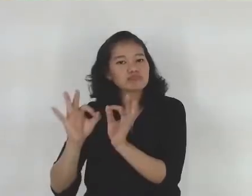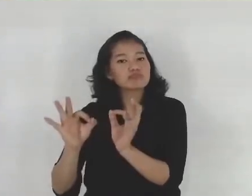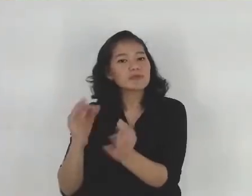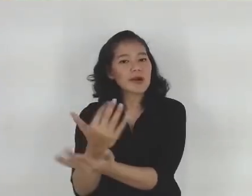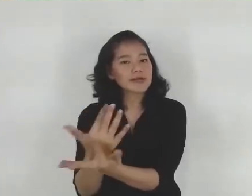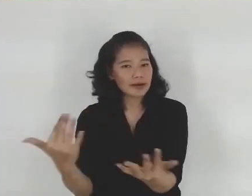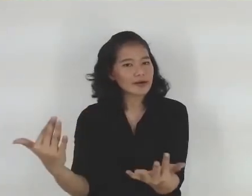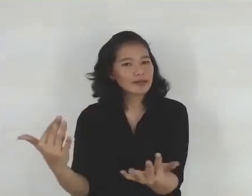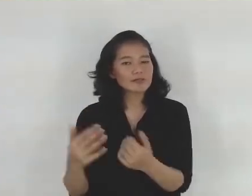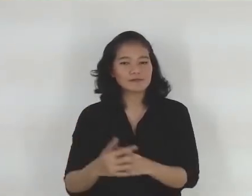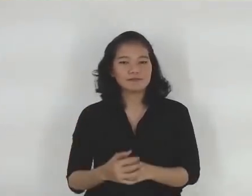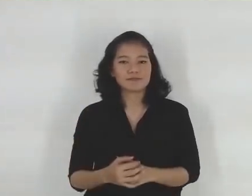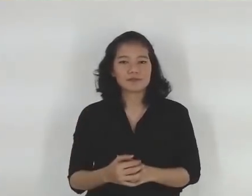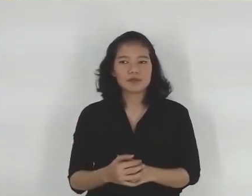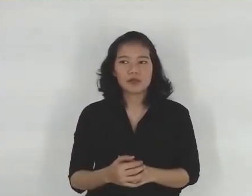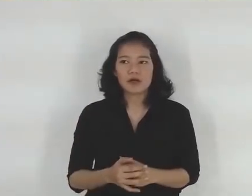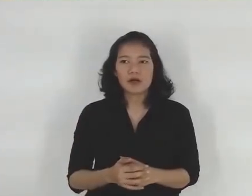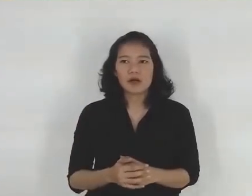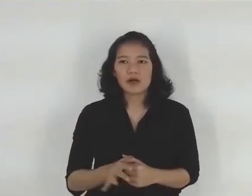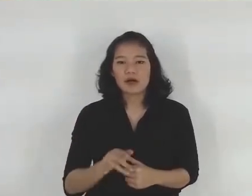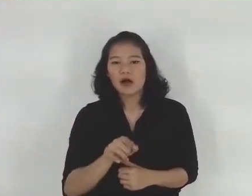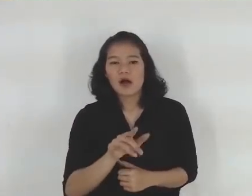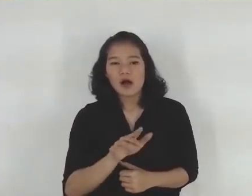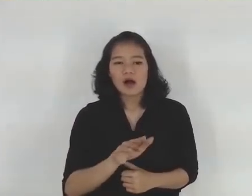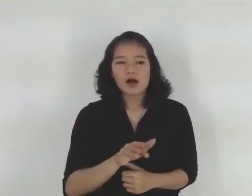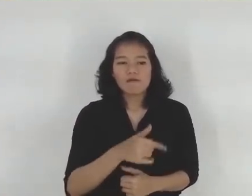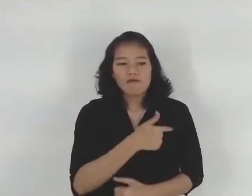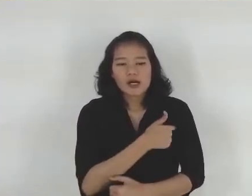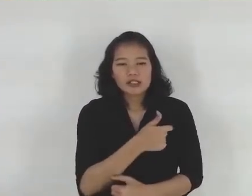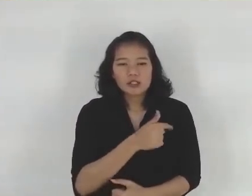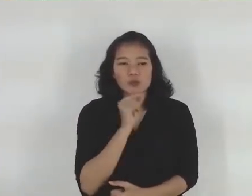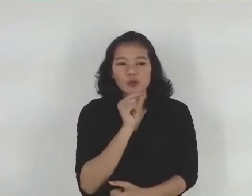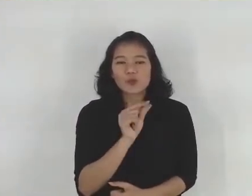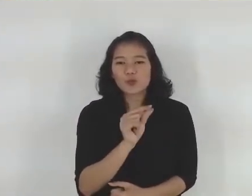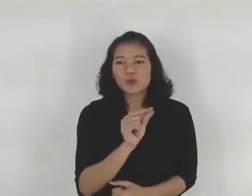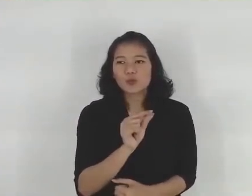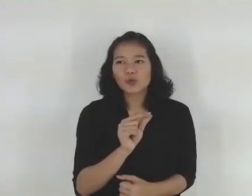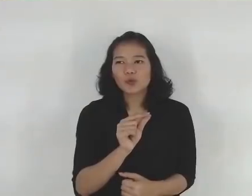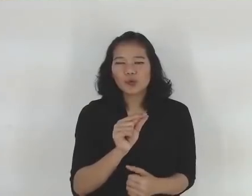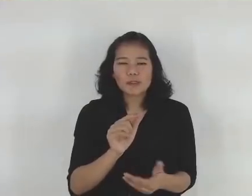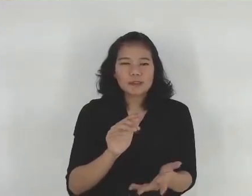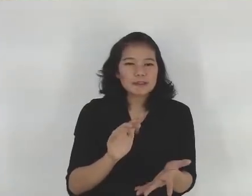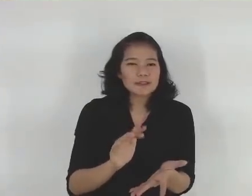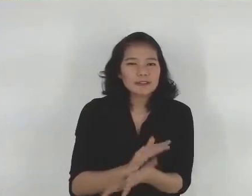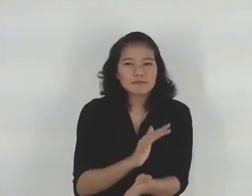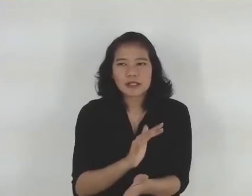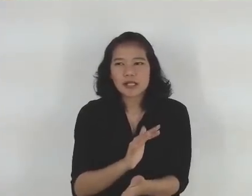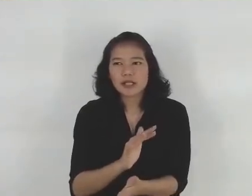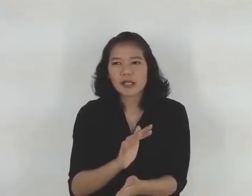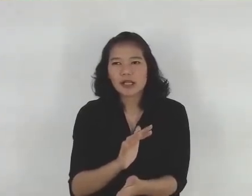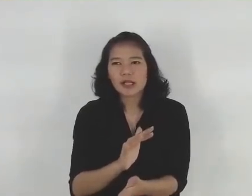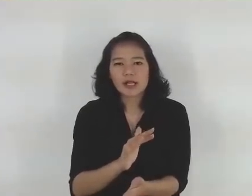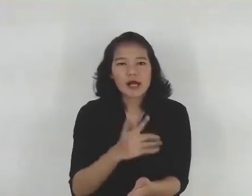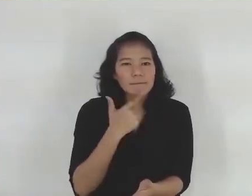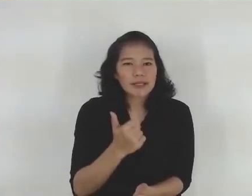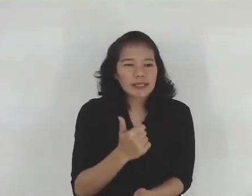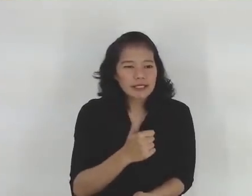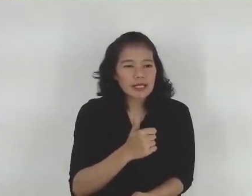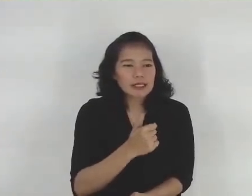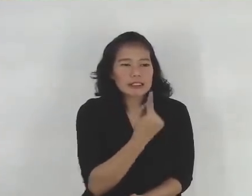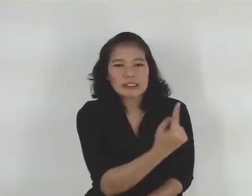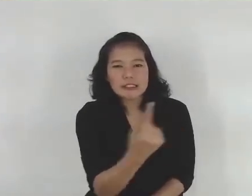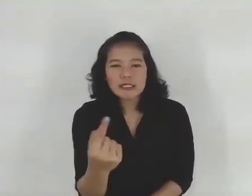masyarakatnya Bapak bukan menjadi ajang sebagai kesempatan untuk kepentingan pribadi